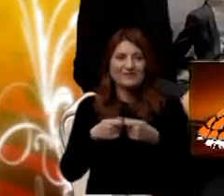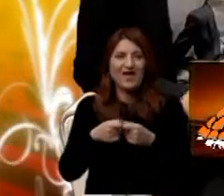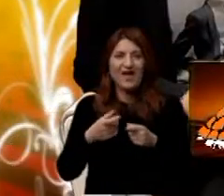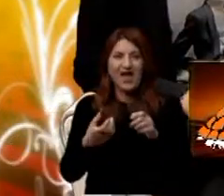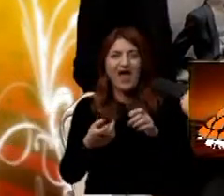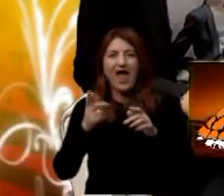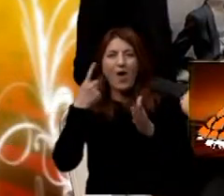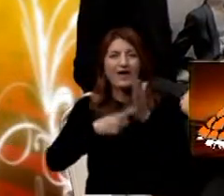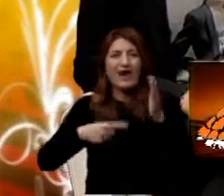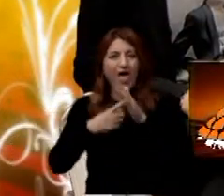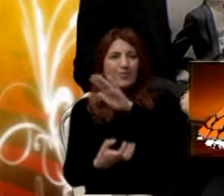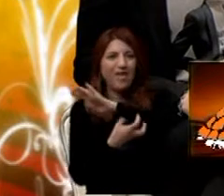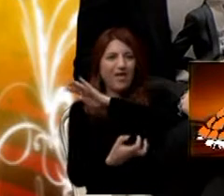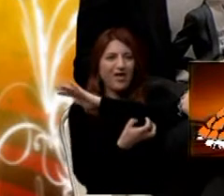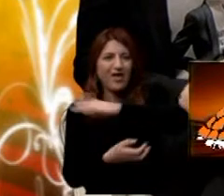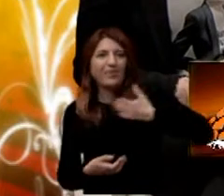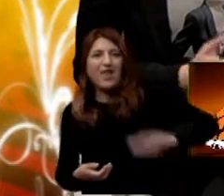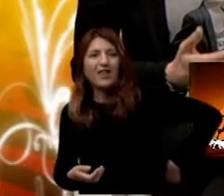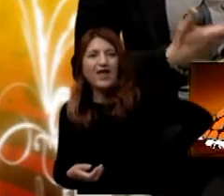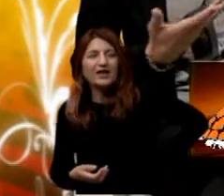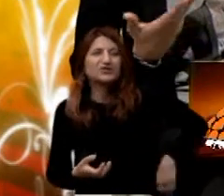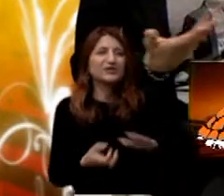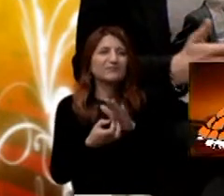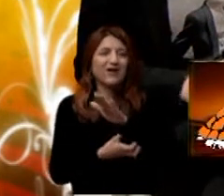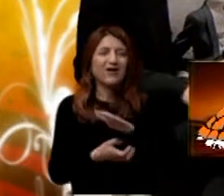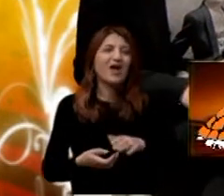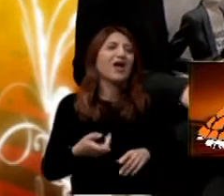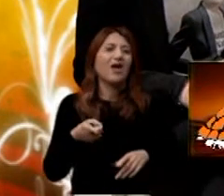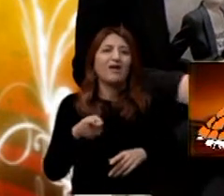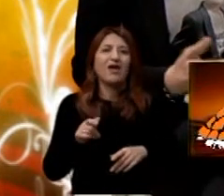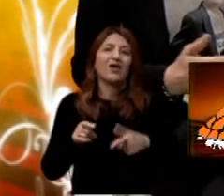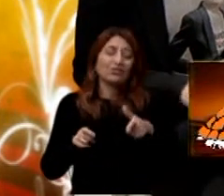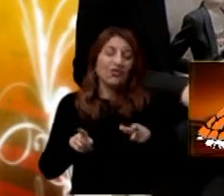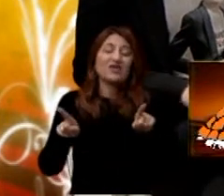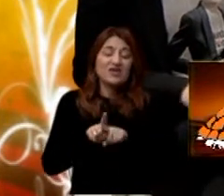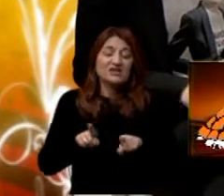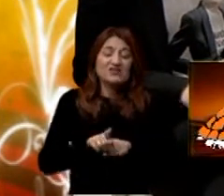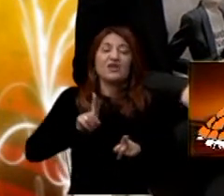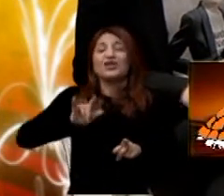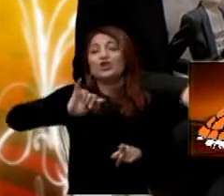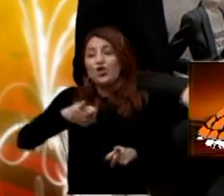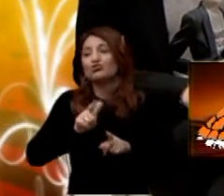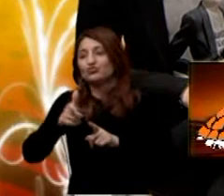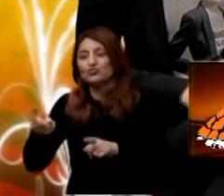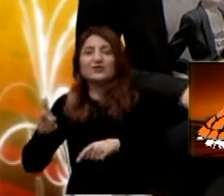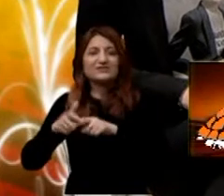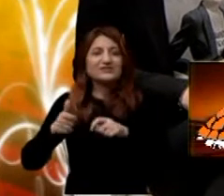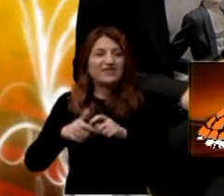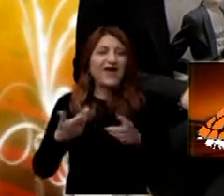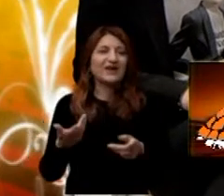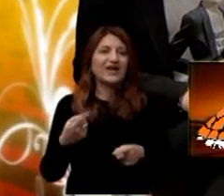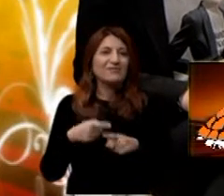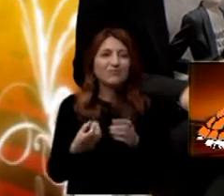dekubitus uvijek je znak da je vrlo često, osim naravno svih ovih drugih rizičnih čimbenika koji dovode